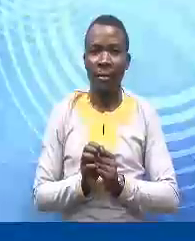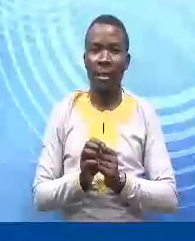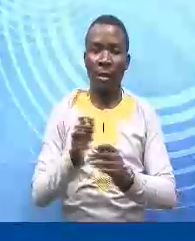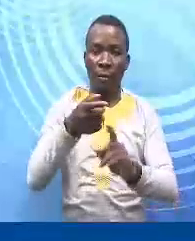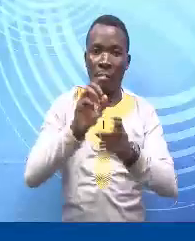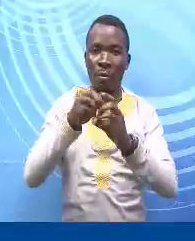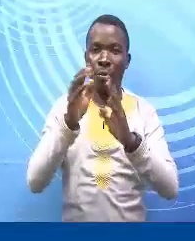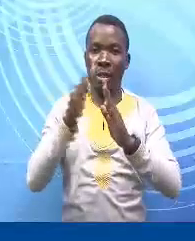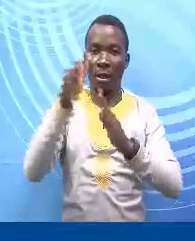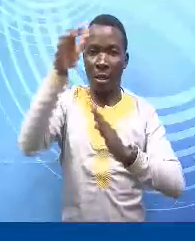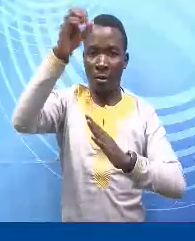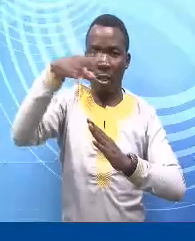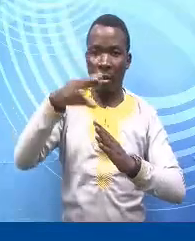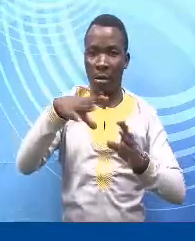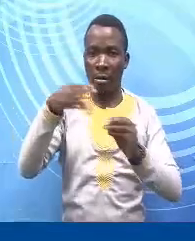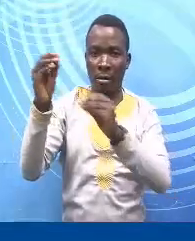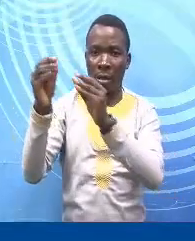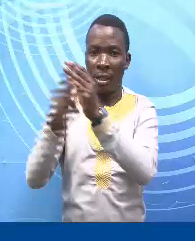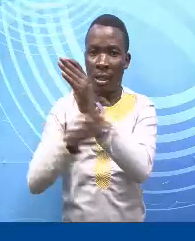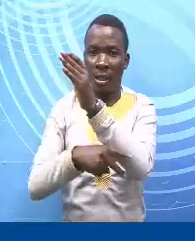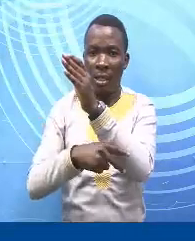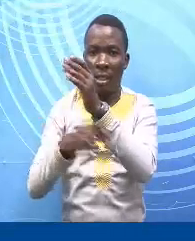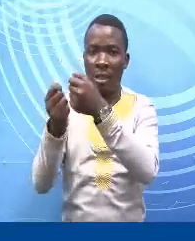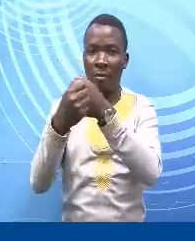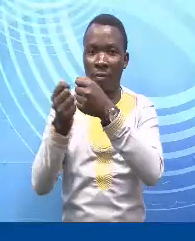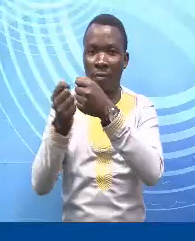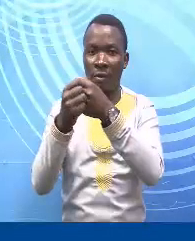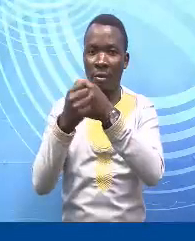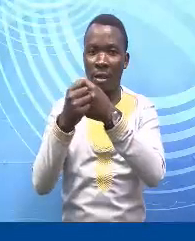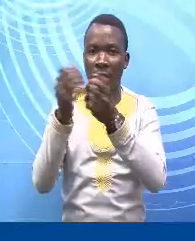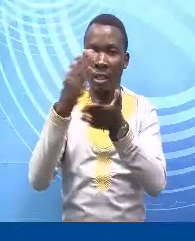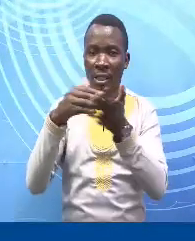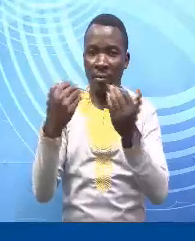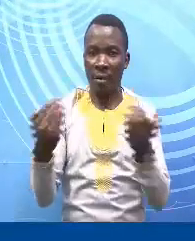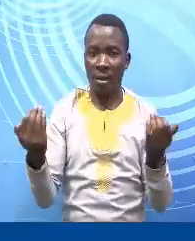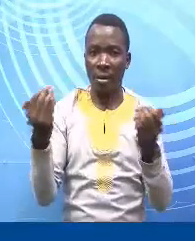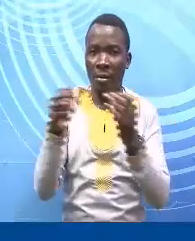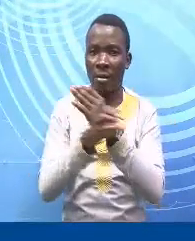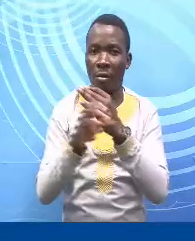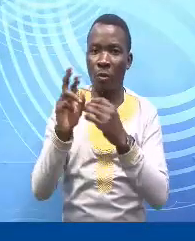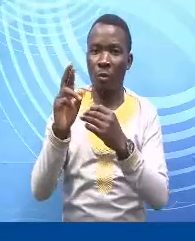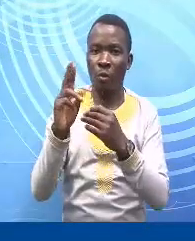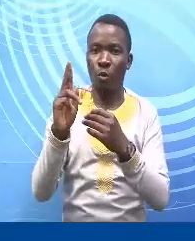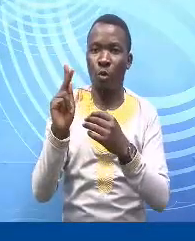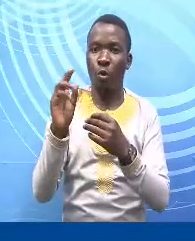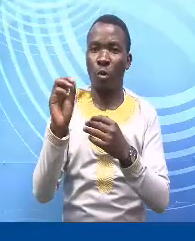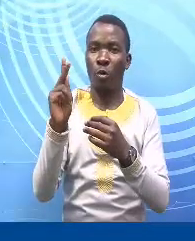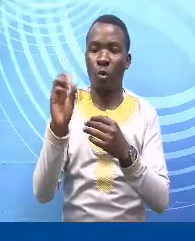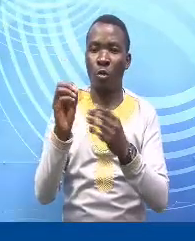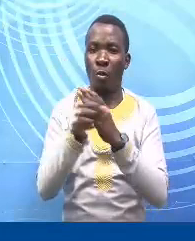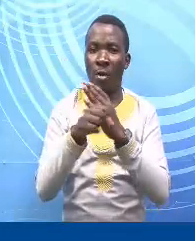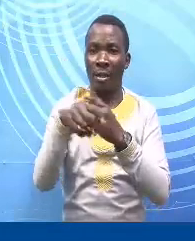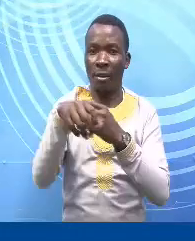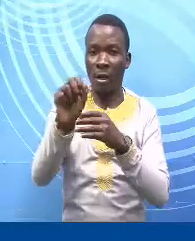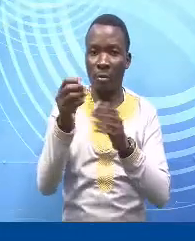tuvuye mu mujyi wa Kigali twerekeje mu karere ka Rubavu aho bamwe mu bana bo mu kagari ka Rukoko mu murenge wa Rubavu ni muri aka karere